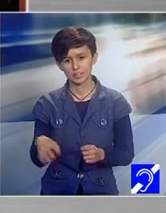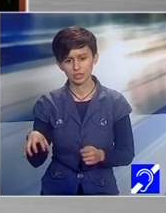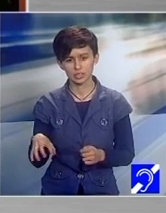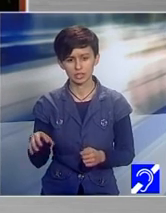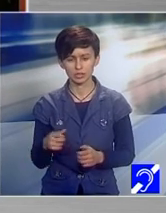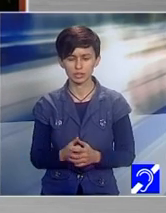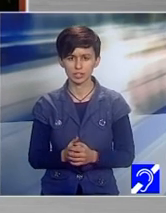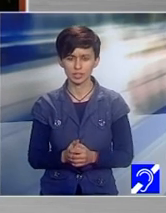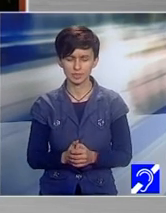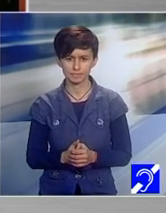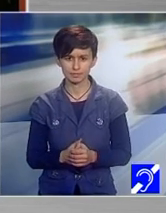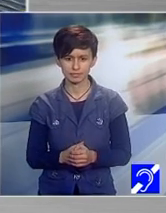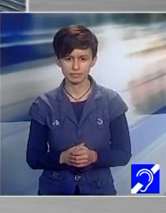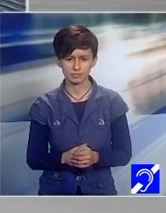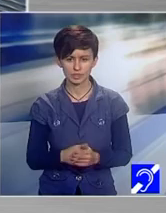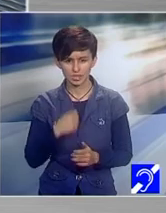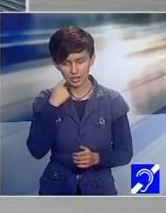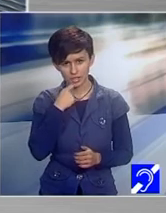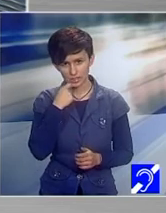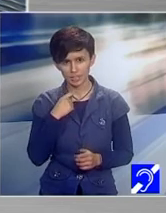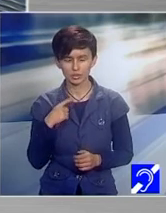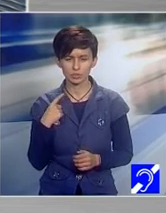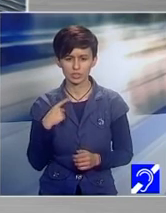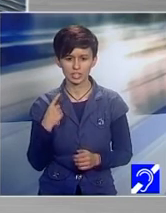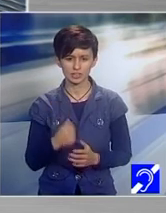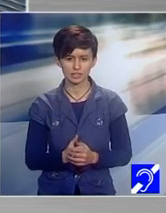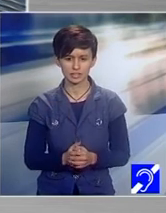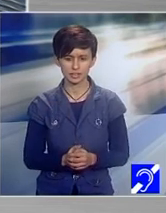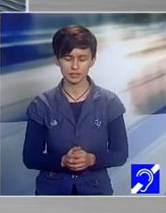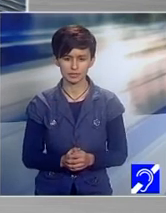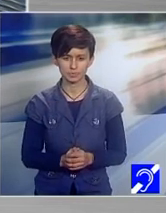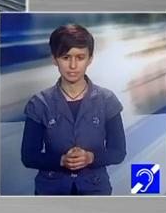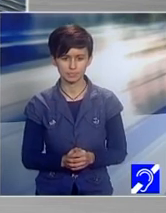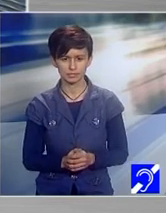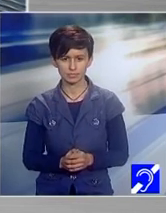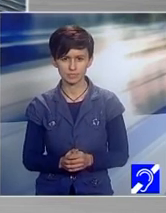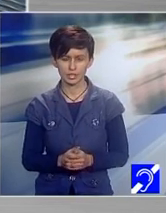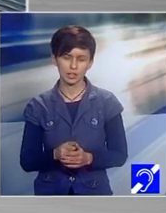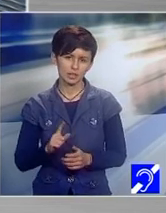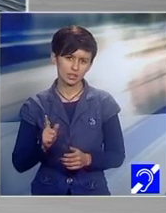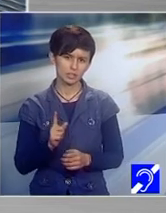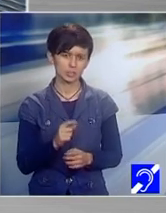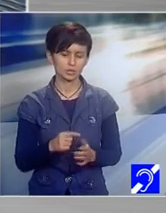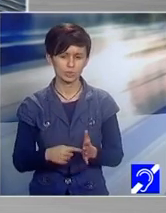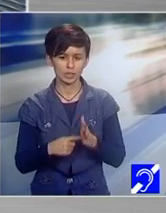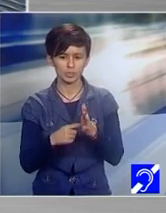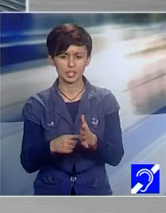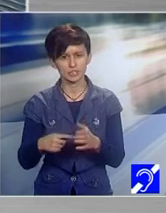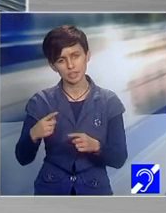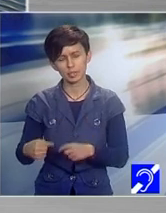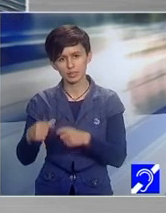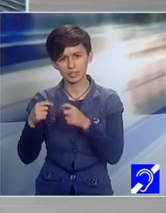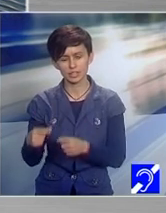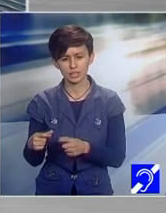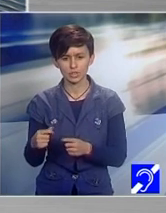poate generaliza. Să nu idealizăm oarecumva față de telespectator domeniul, pentru că sunt alte